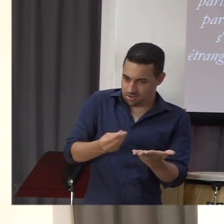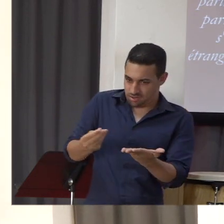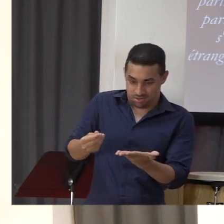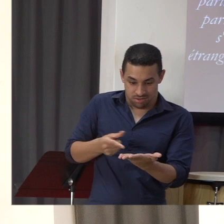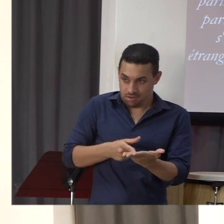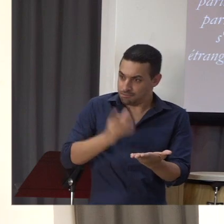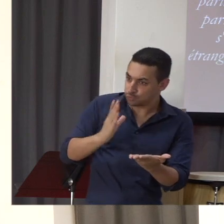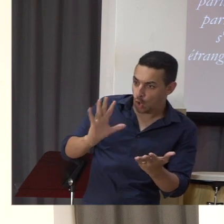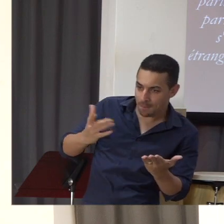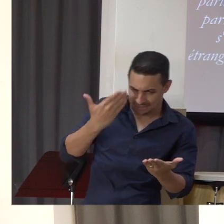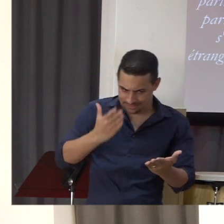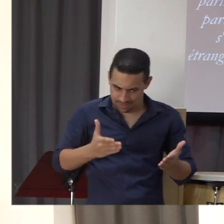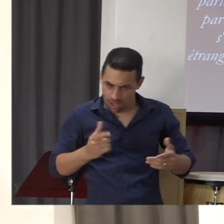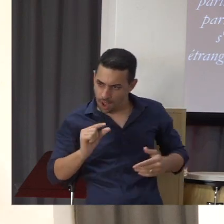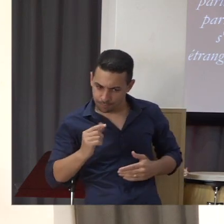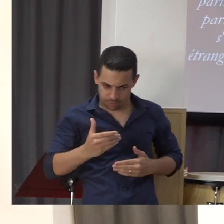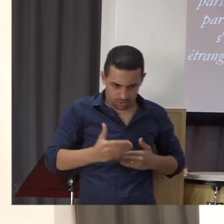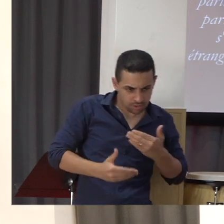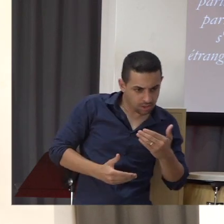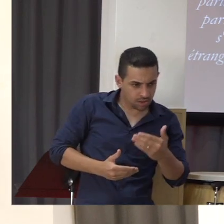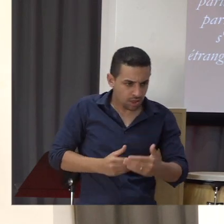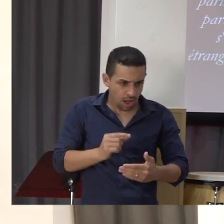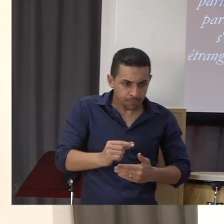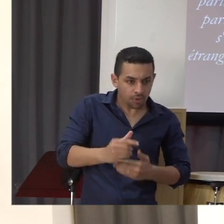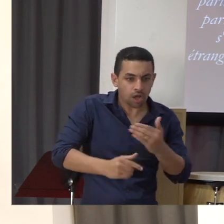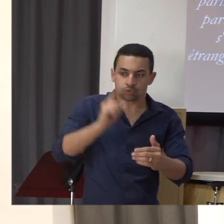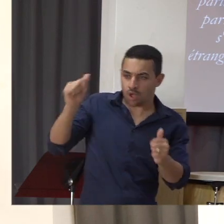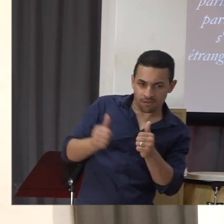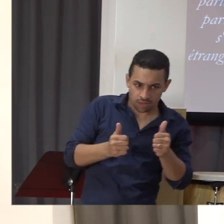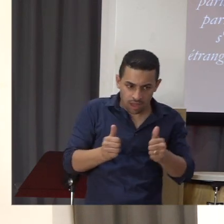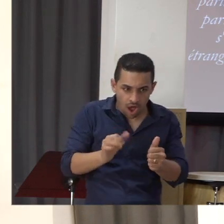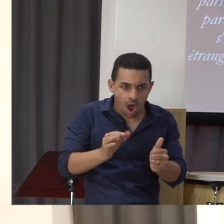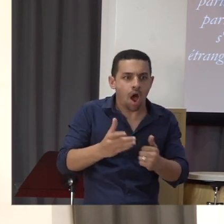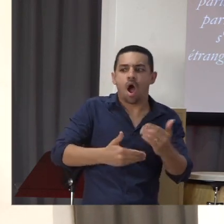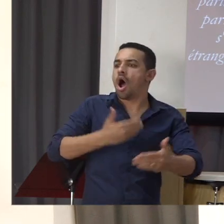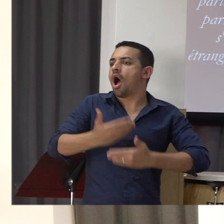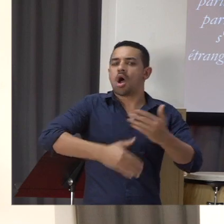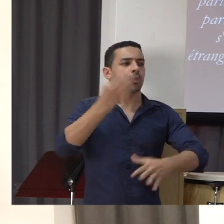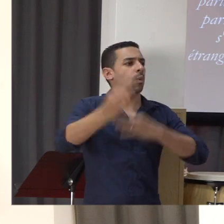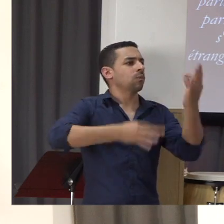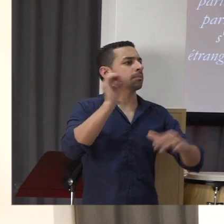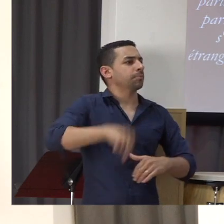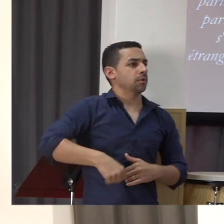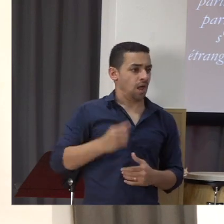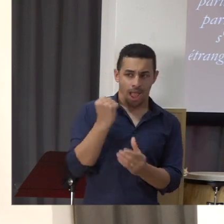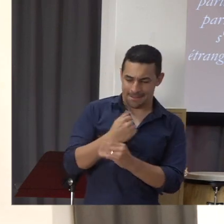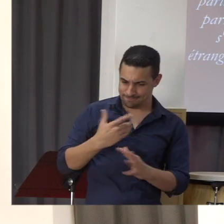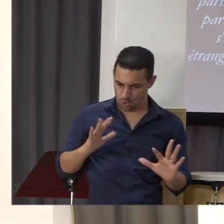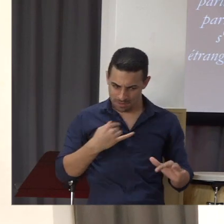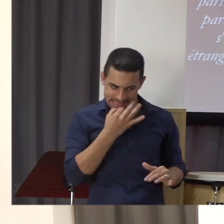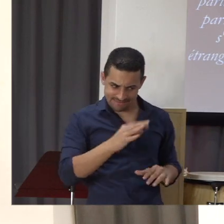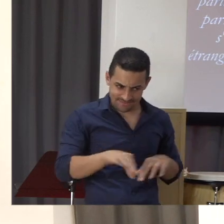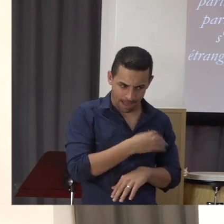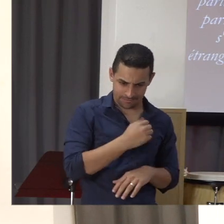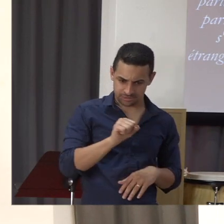lorsque nous avançons progressivement avec le Seigneur. Abraham a dû trouver des mots. Comment je dirais